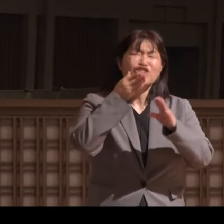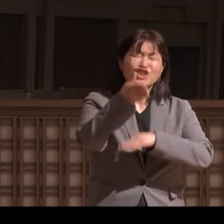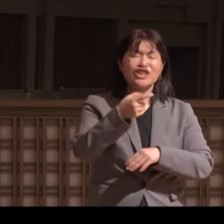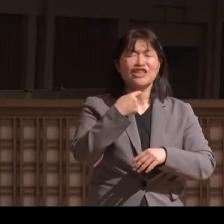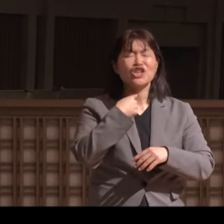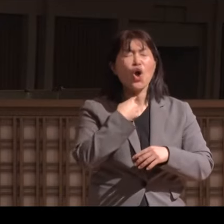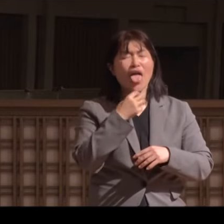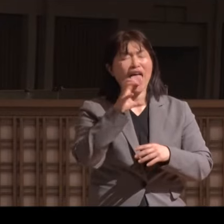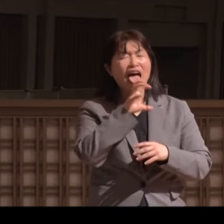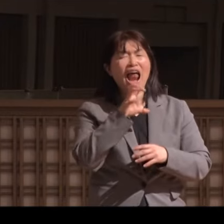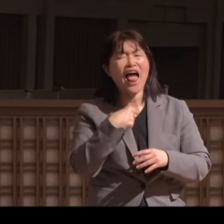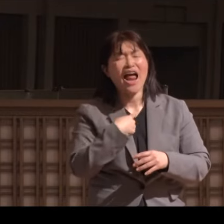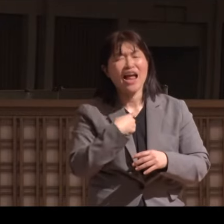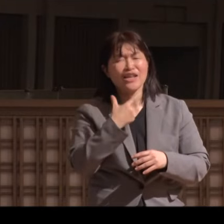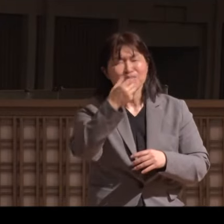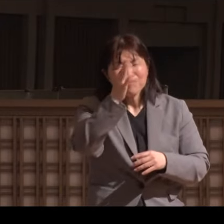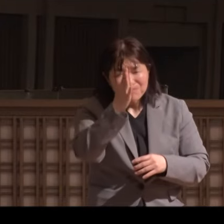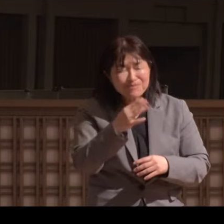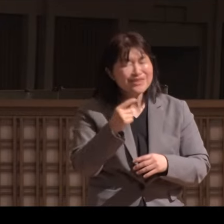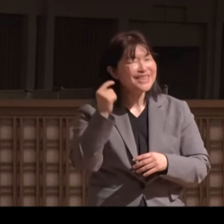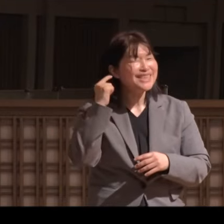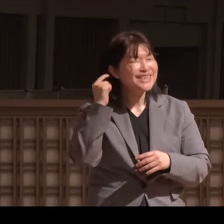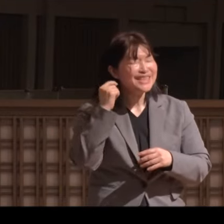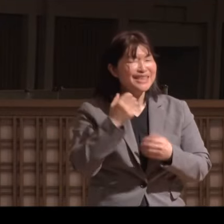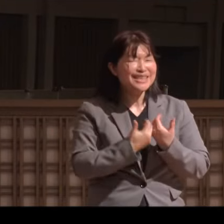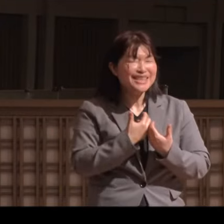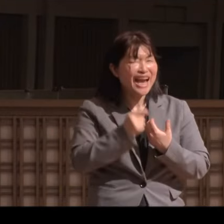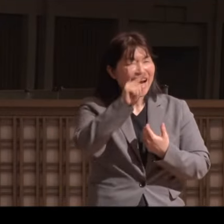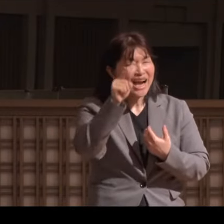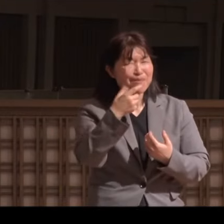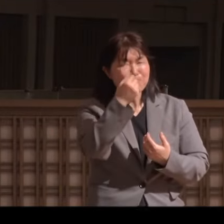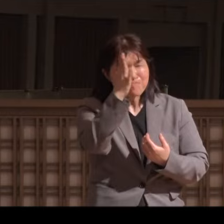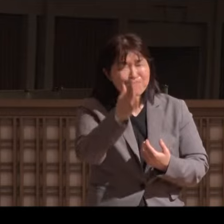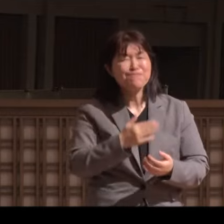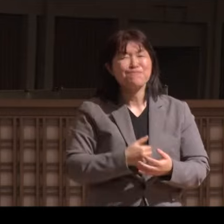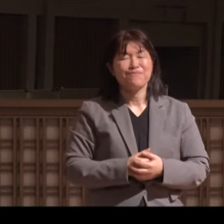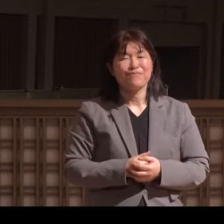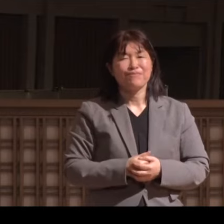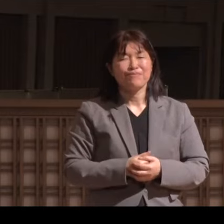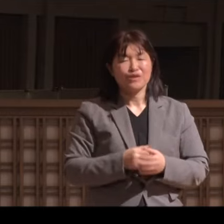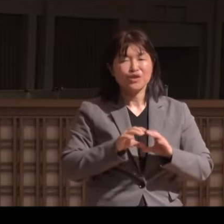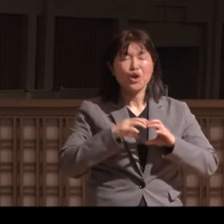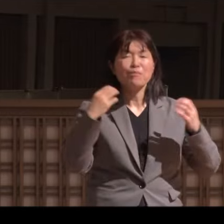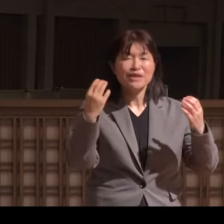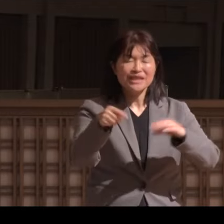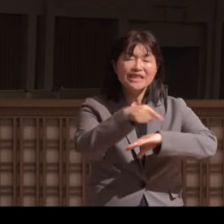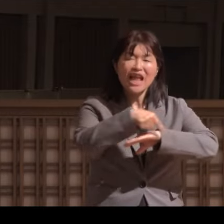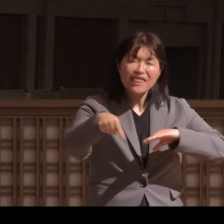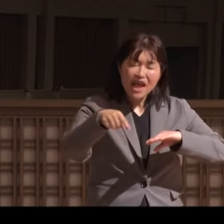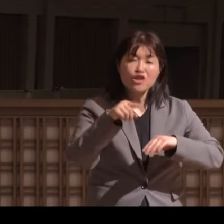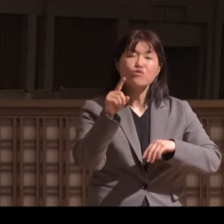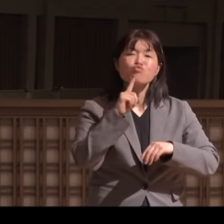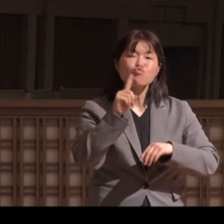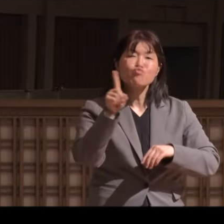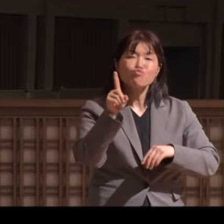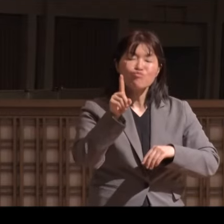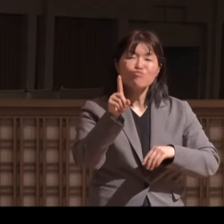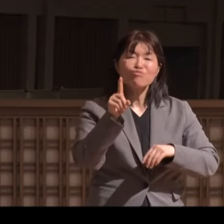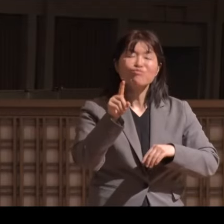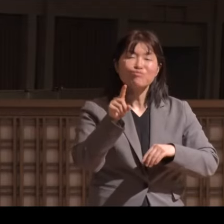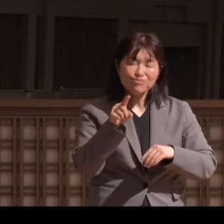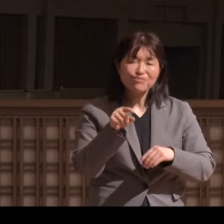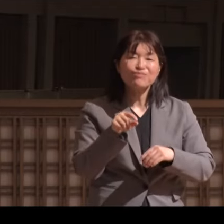てるんすよすいませんくちゃなんか聞きづらい声になっちゃって申し訳ありませんコミュニティデザイナーって何しと何してる人